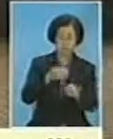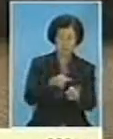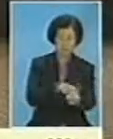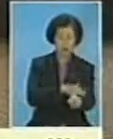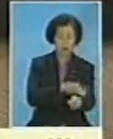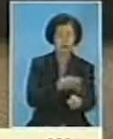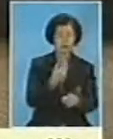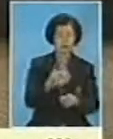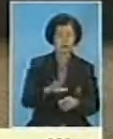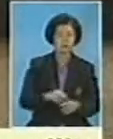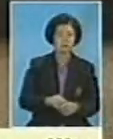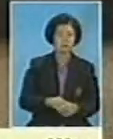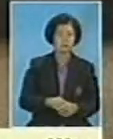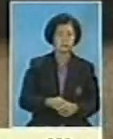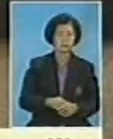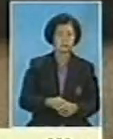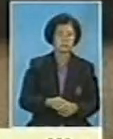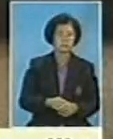ขออภัย